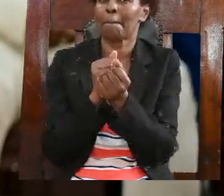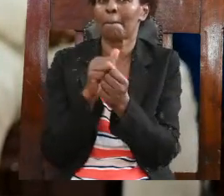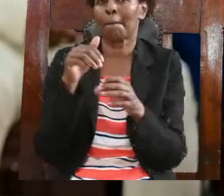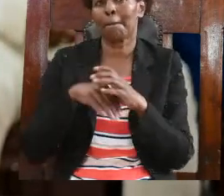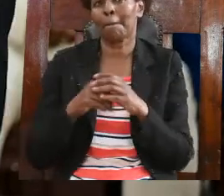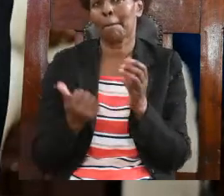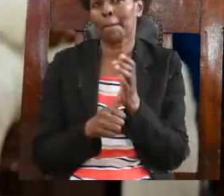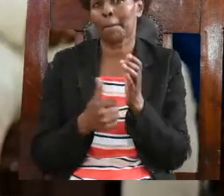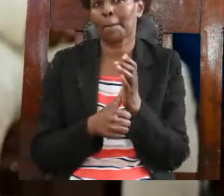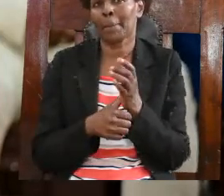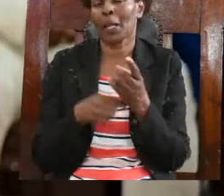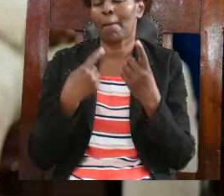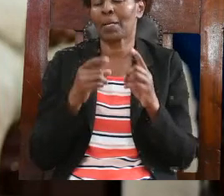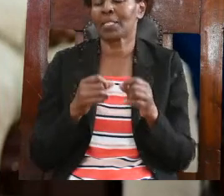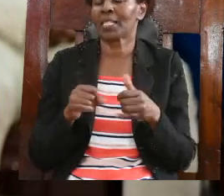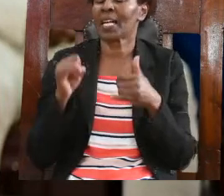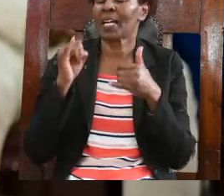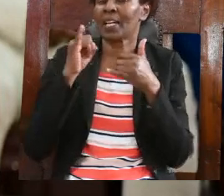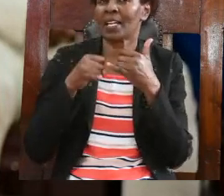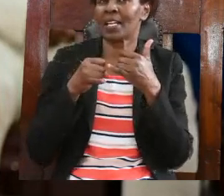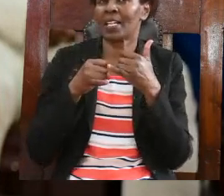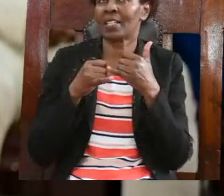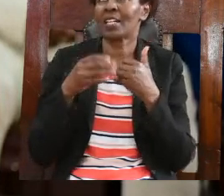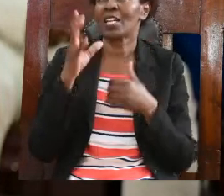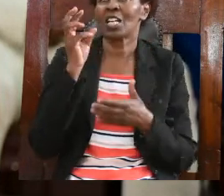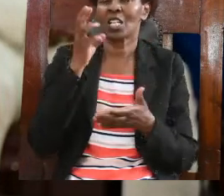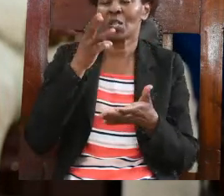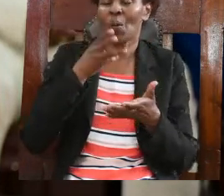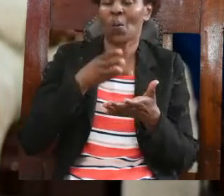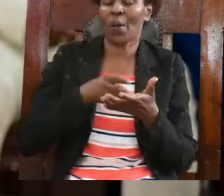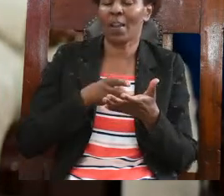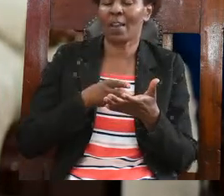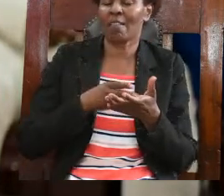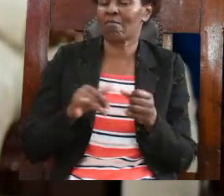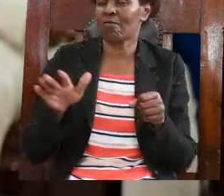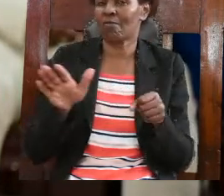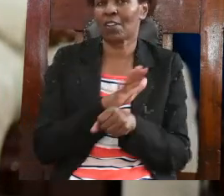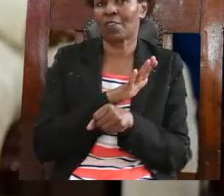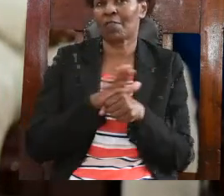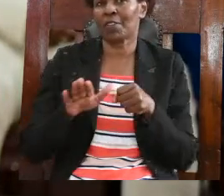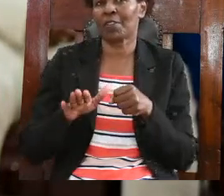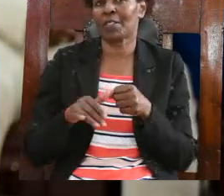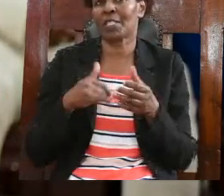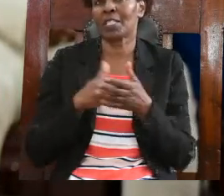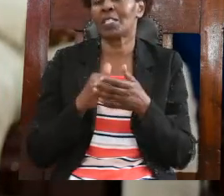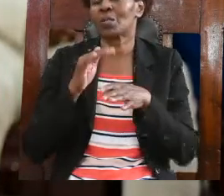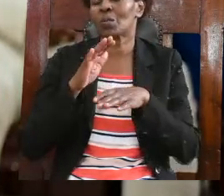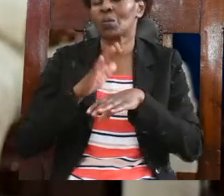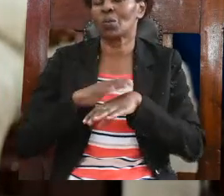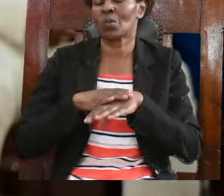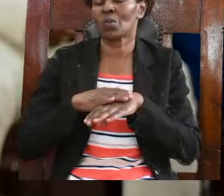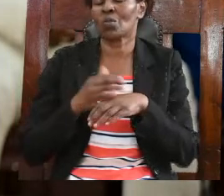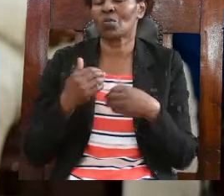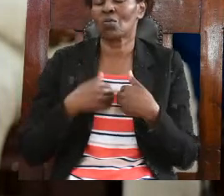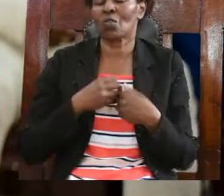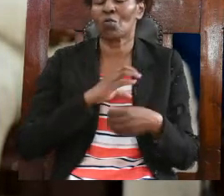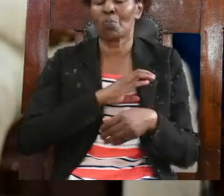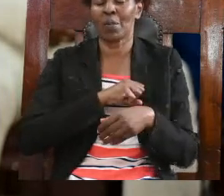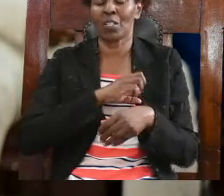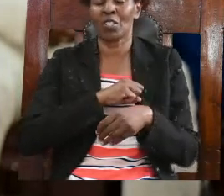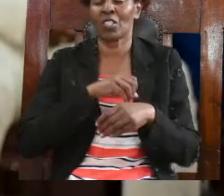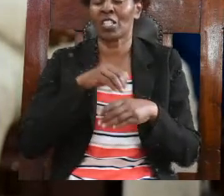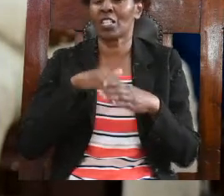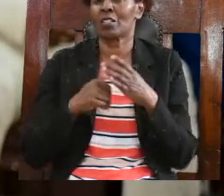mwishowe kusudi la Mungu katika maisha yao linatimia. Ni vyema kuvumilia